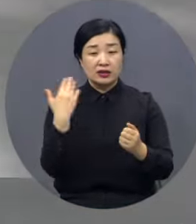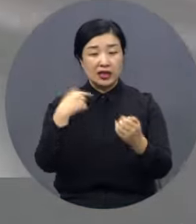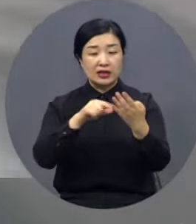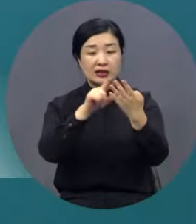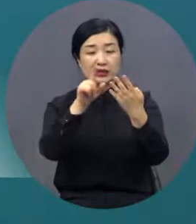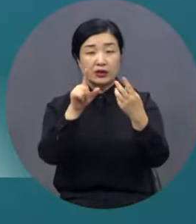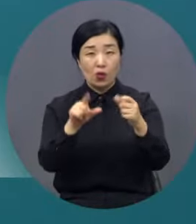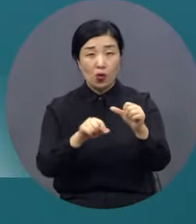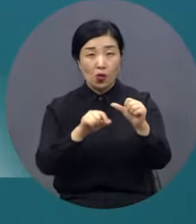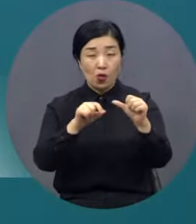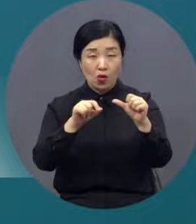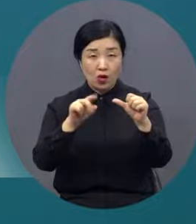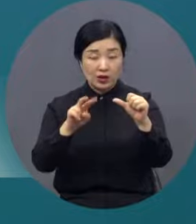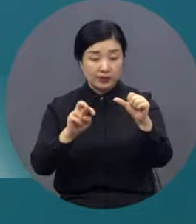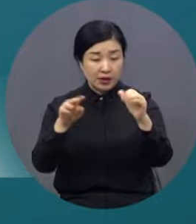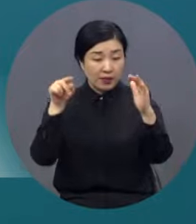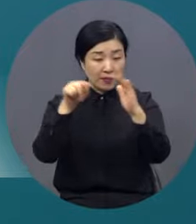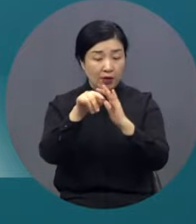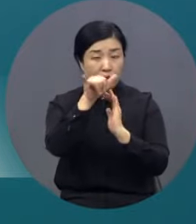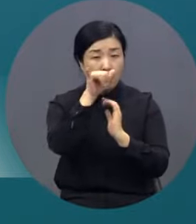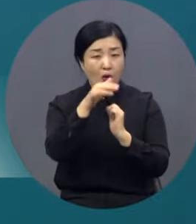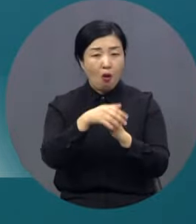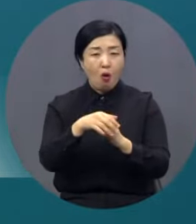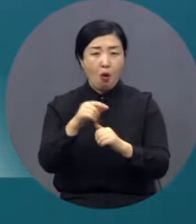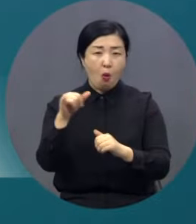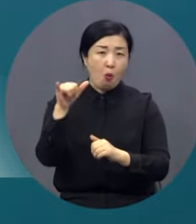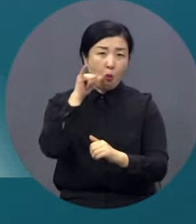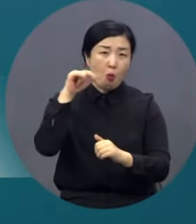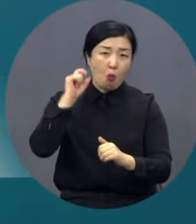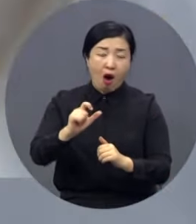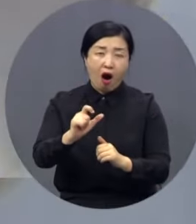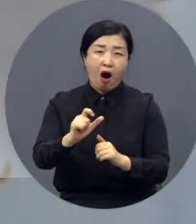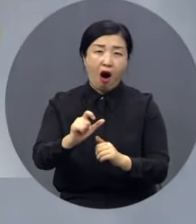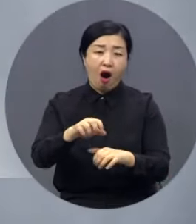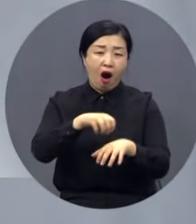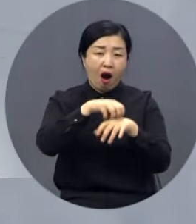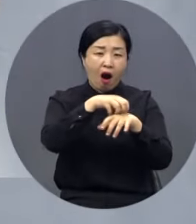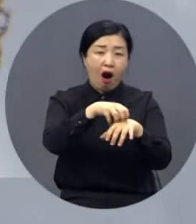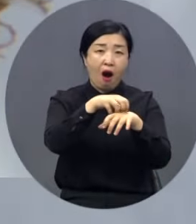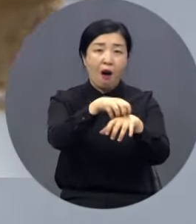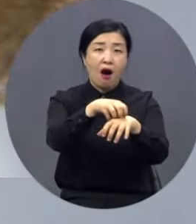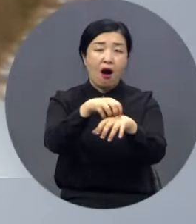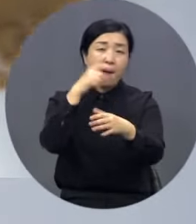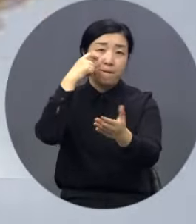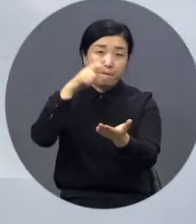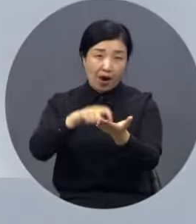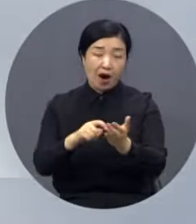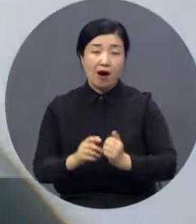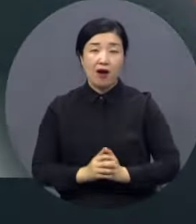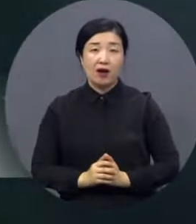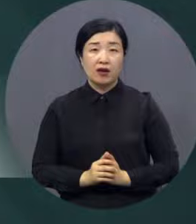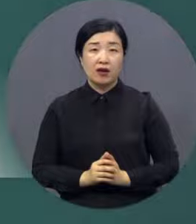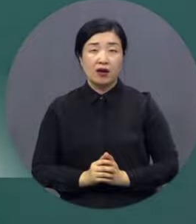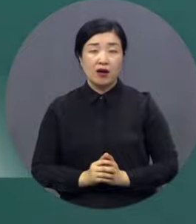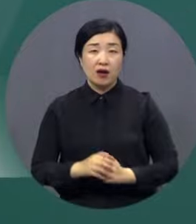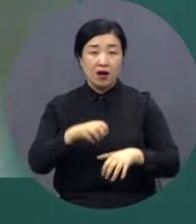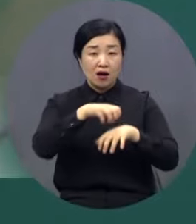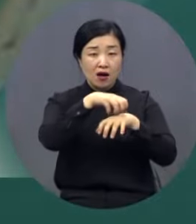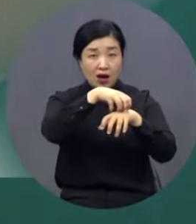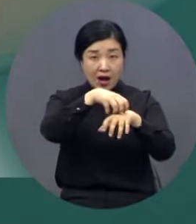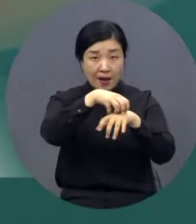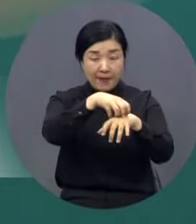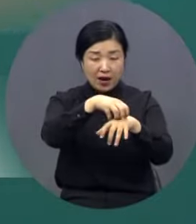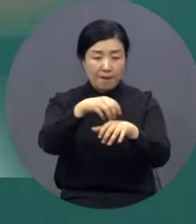서귀포시 법동 법한 포구 연안에서 독성이 강한 노무라 입기 데파이가 발견됐다고 밝혔습니다 노므라 입긴